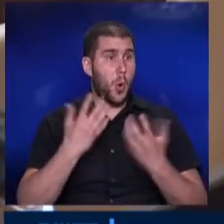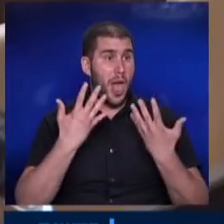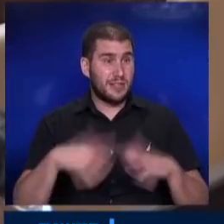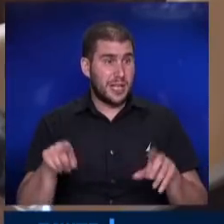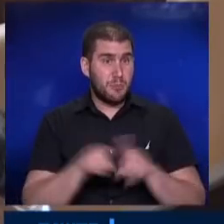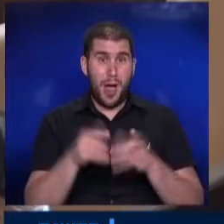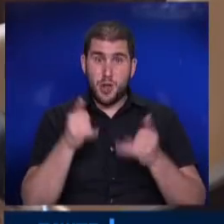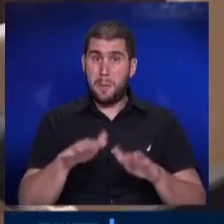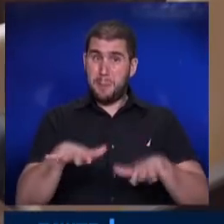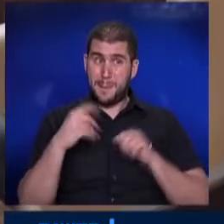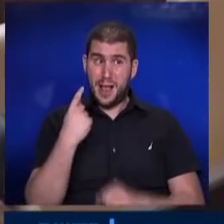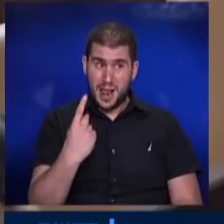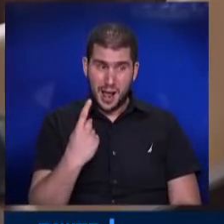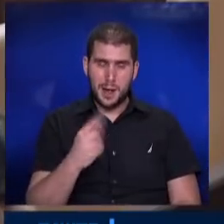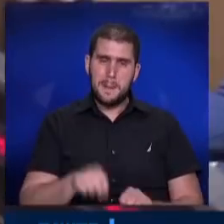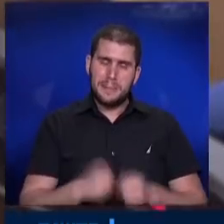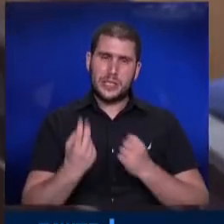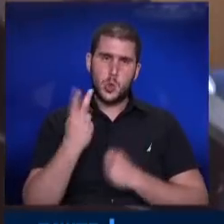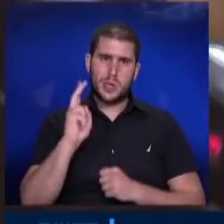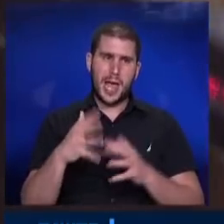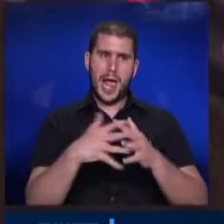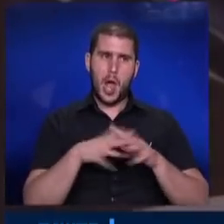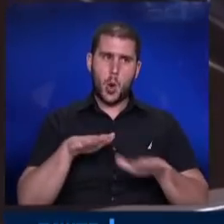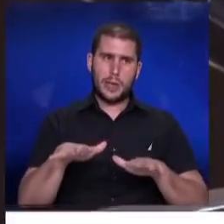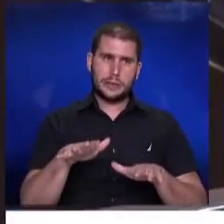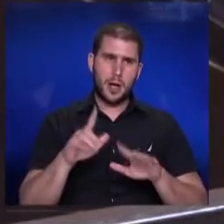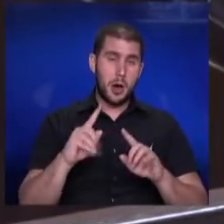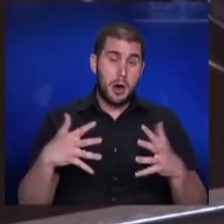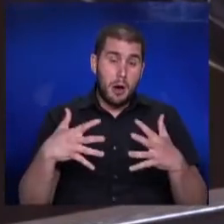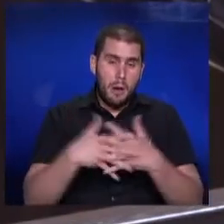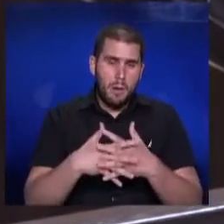של היום במליאה רק מזיק לקואליציה הלא כל כך מלוכדת.